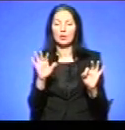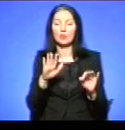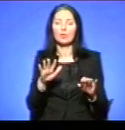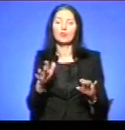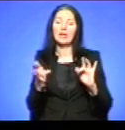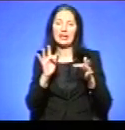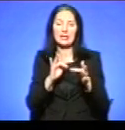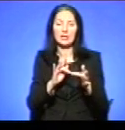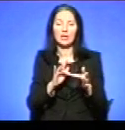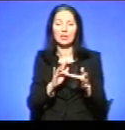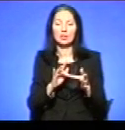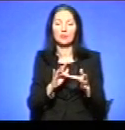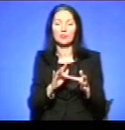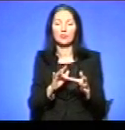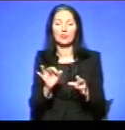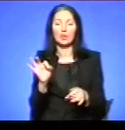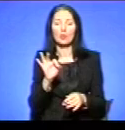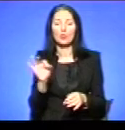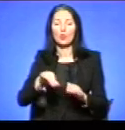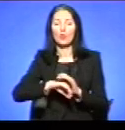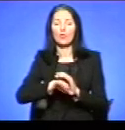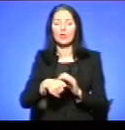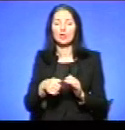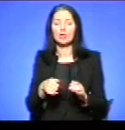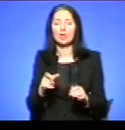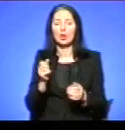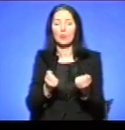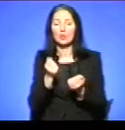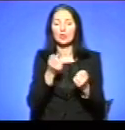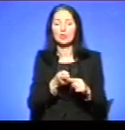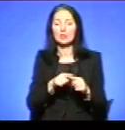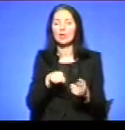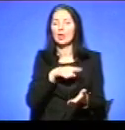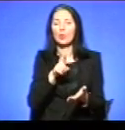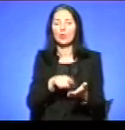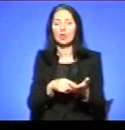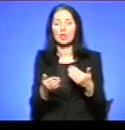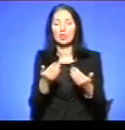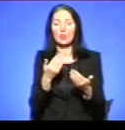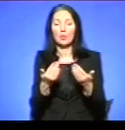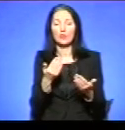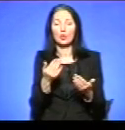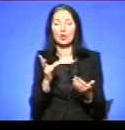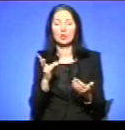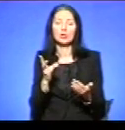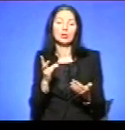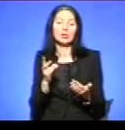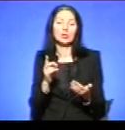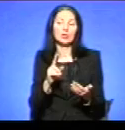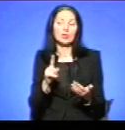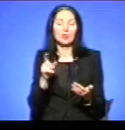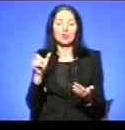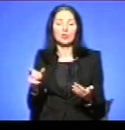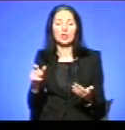суспільству про викрадення автомобілів, це питання, напевно, на розсуд самого